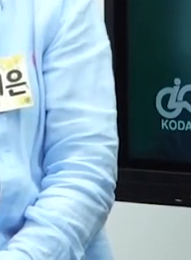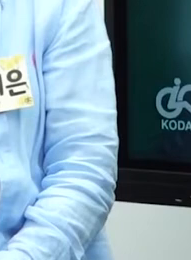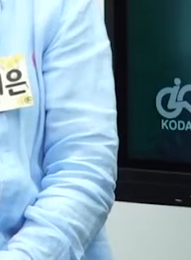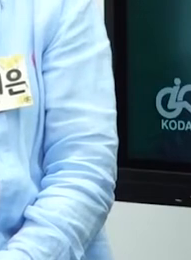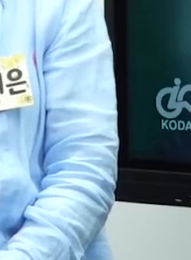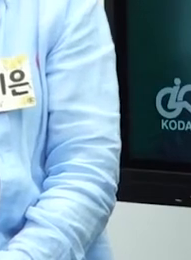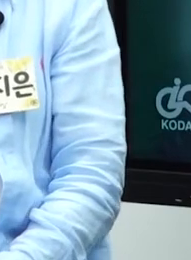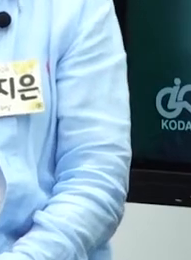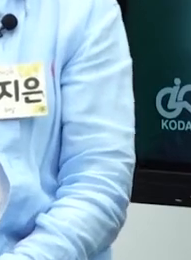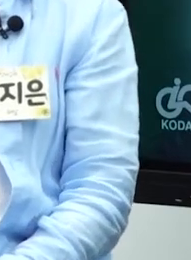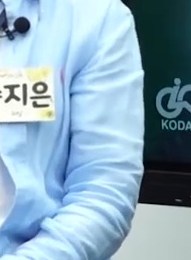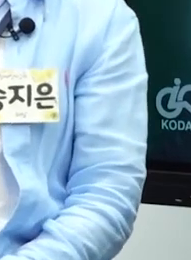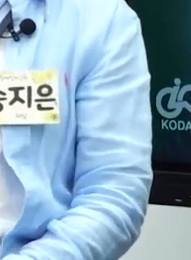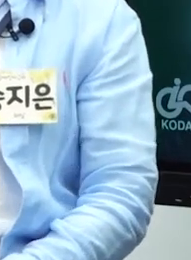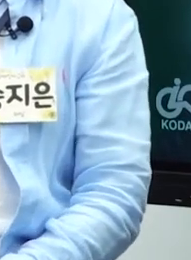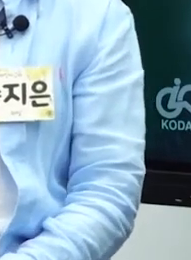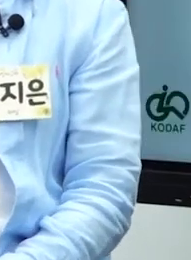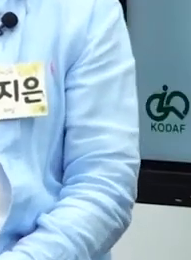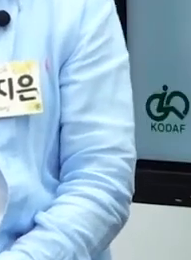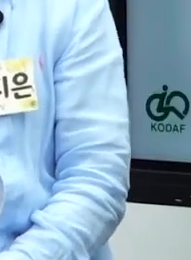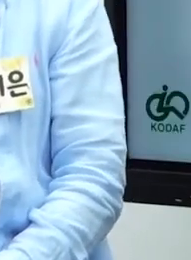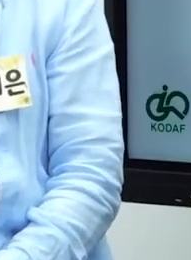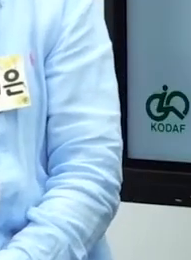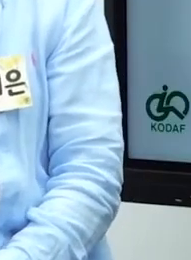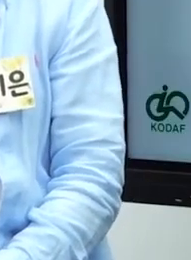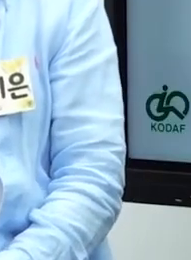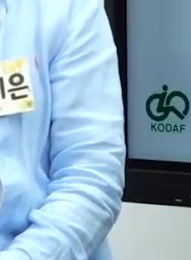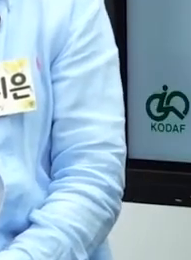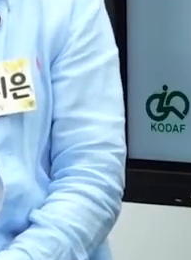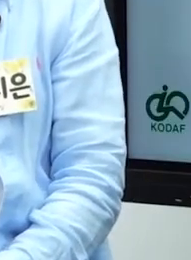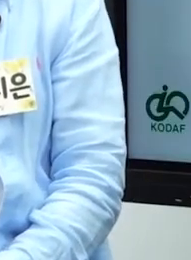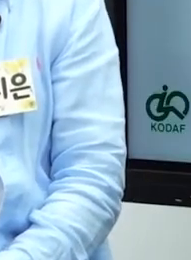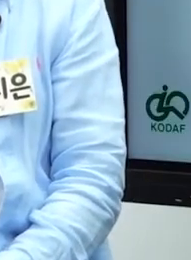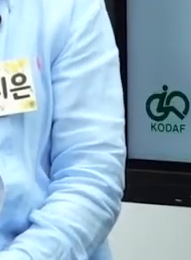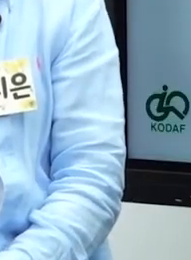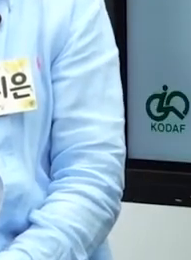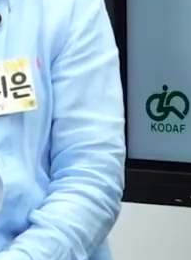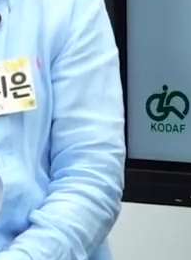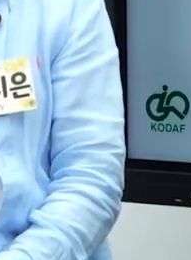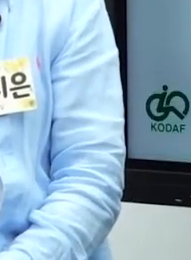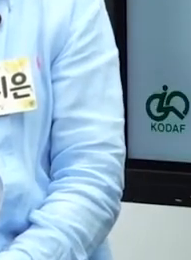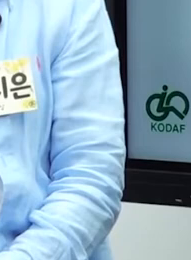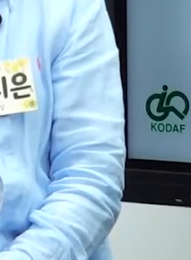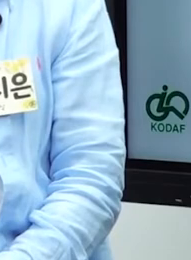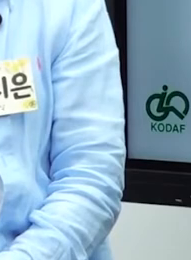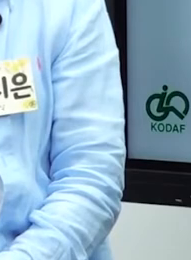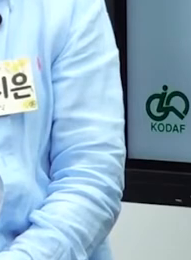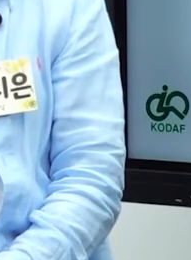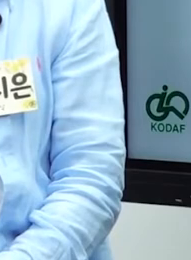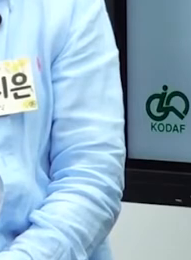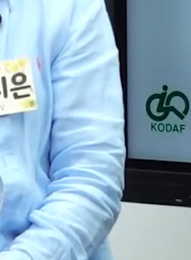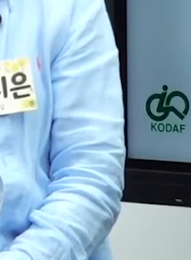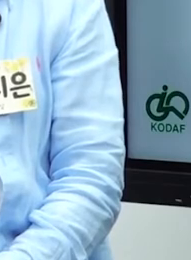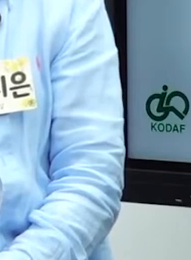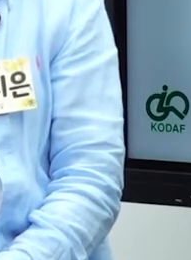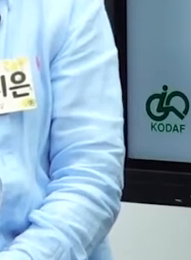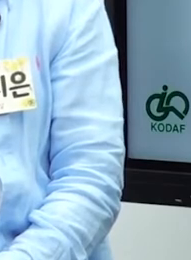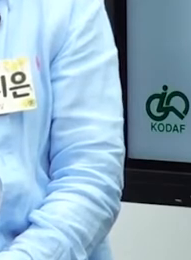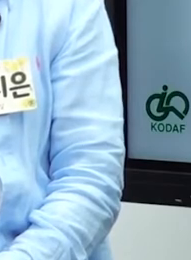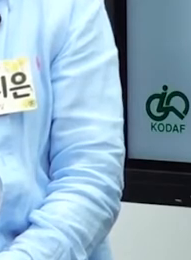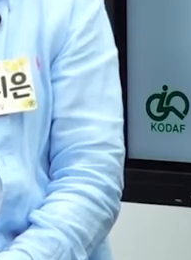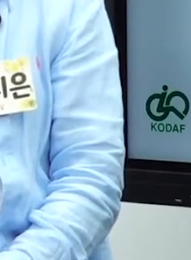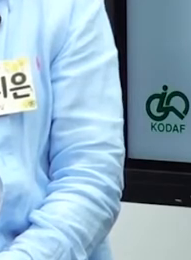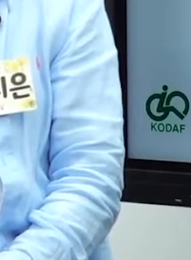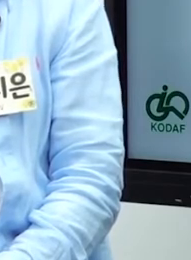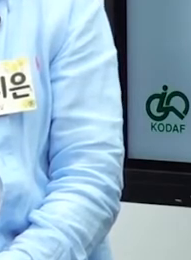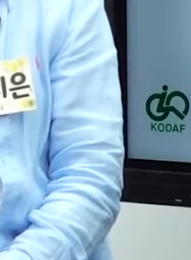위축되고 적극적으로 행동을 할 수가 없었습니다. 저의 언어는 수어입니다. 그런데 저희 부모님이랑